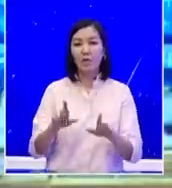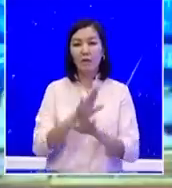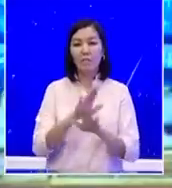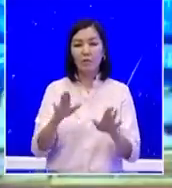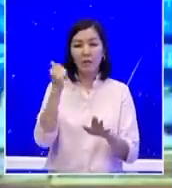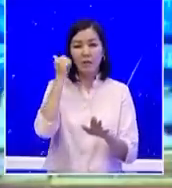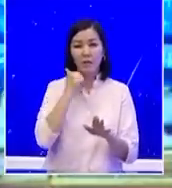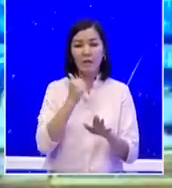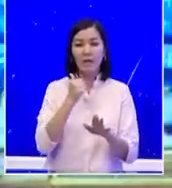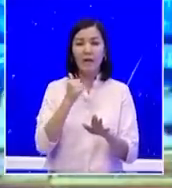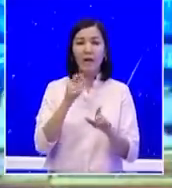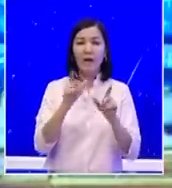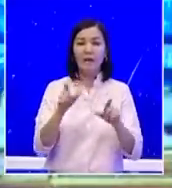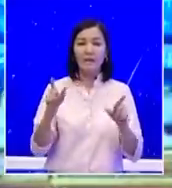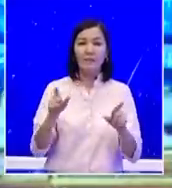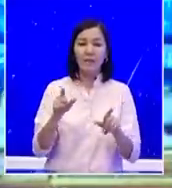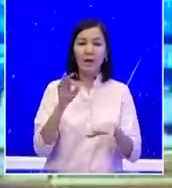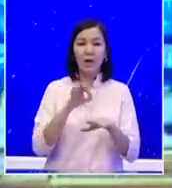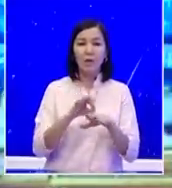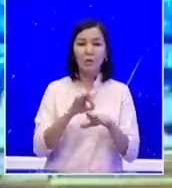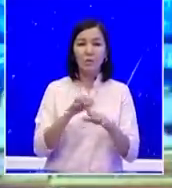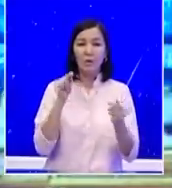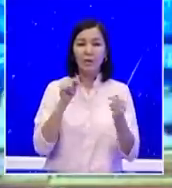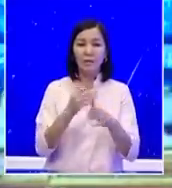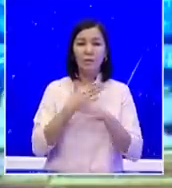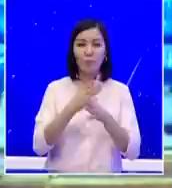отырған қариялар мен мұқтаж жандарға пандемия кезінде барынша